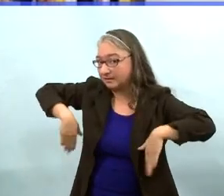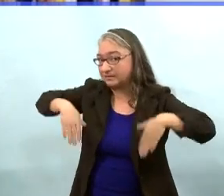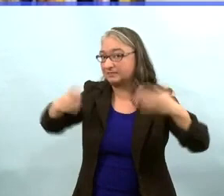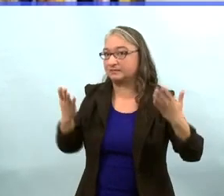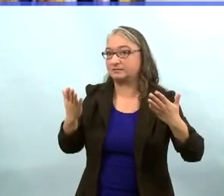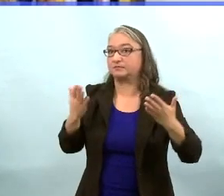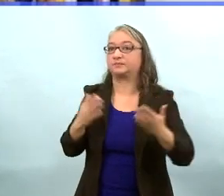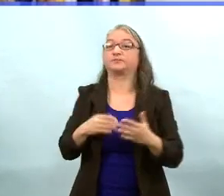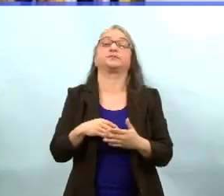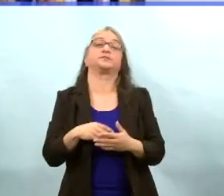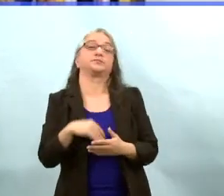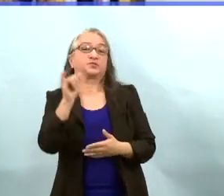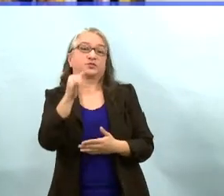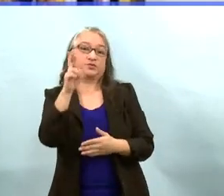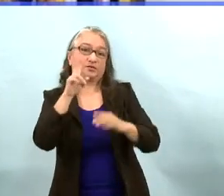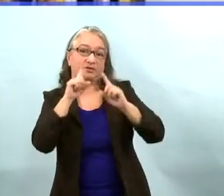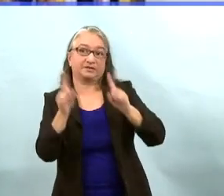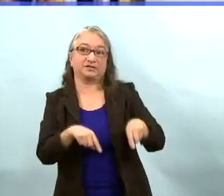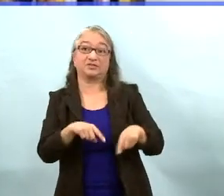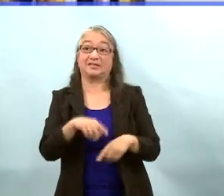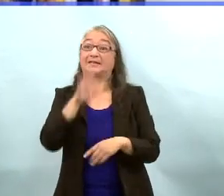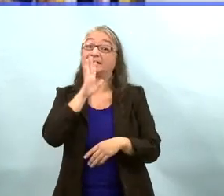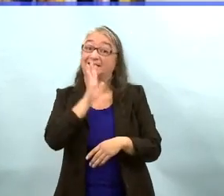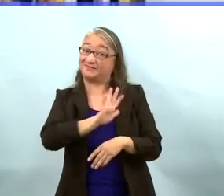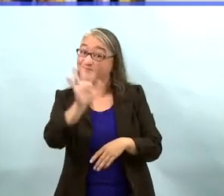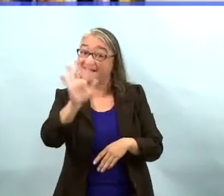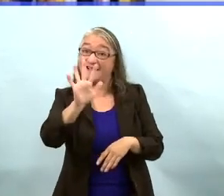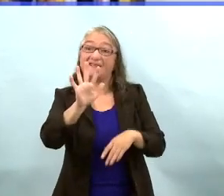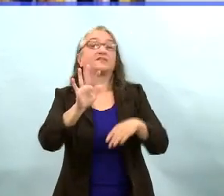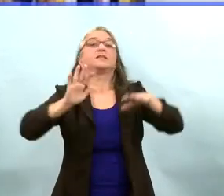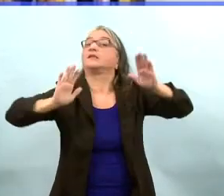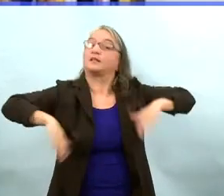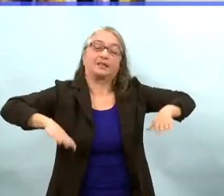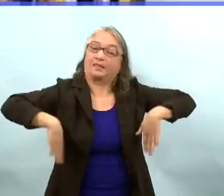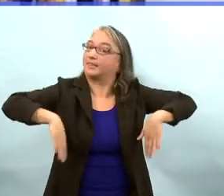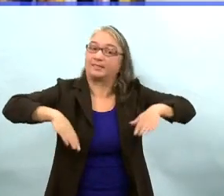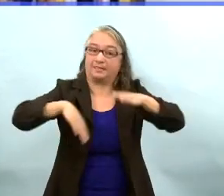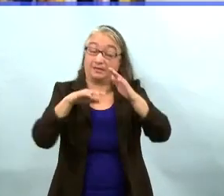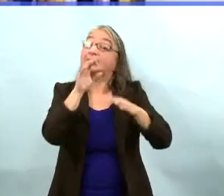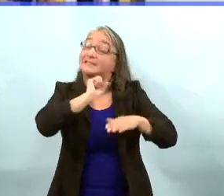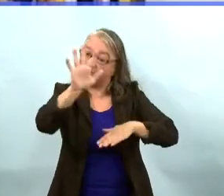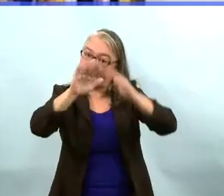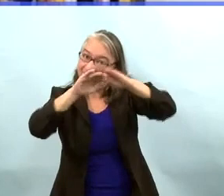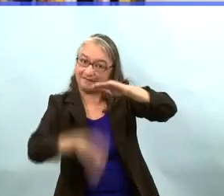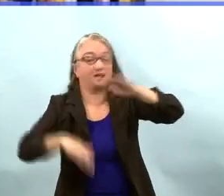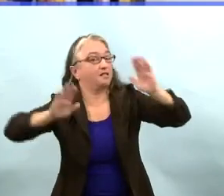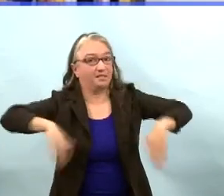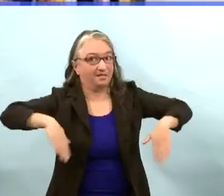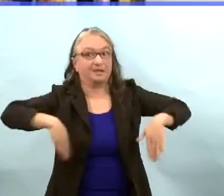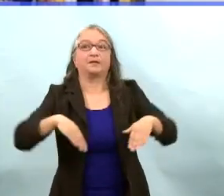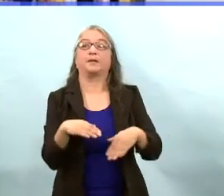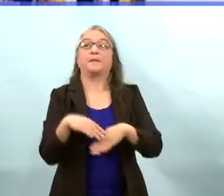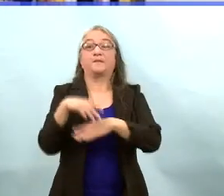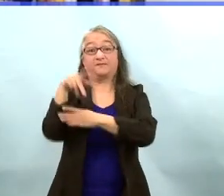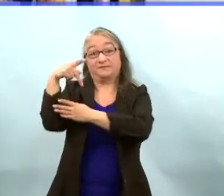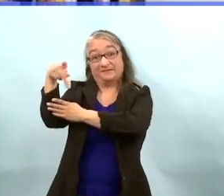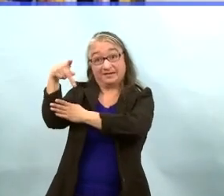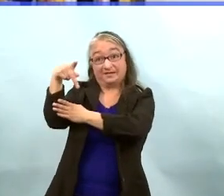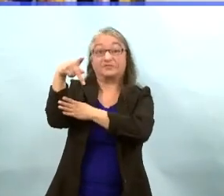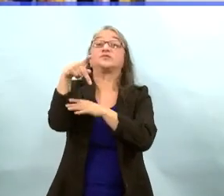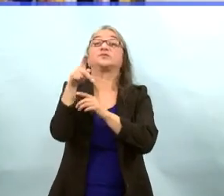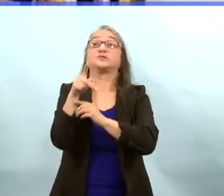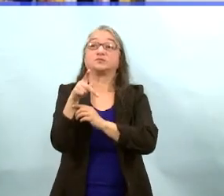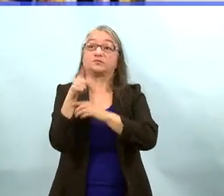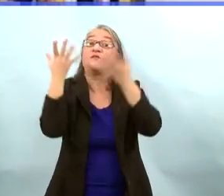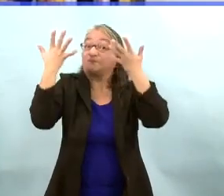aucune donnée sur le vaccin chez les enfants de moins de 5 ans, mais nous savons que Pfizer est en train de faire une étude sur